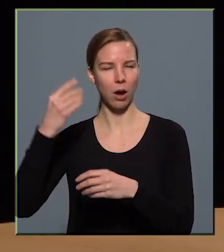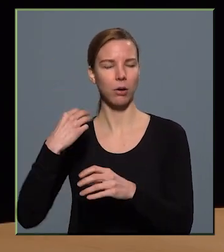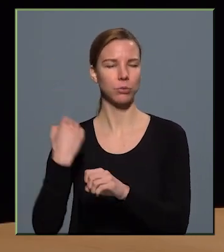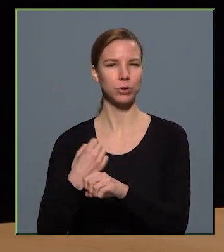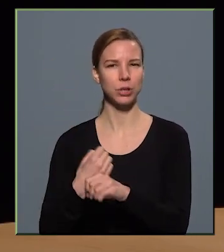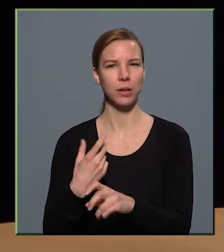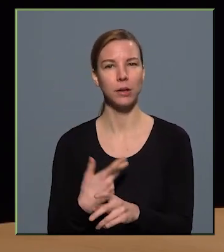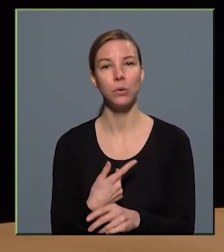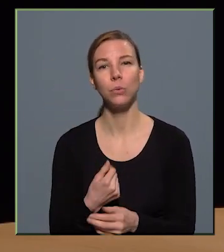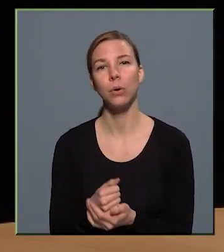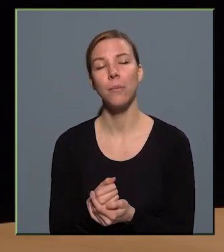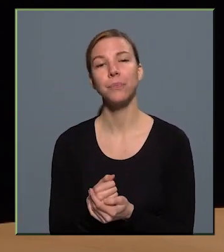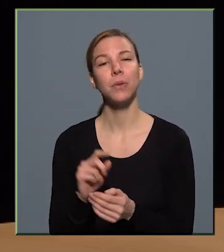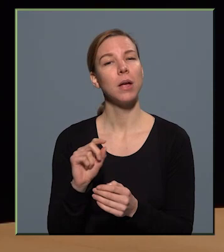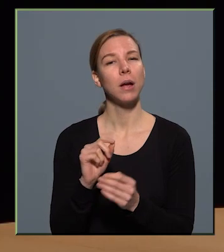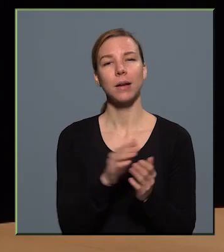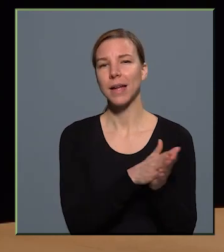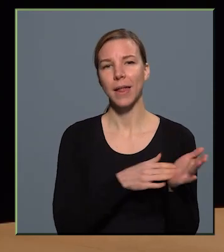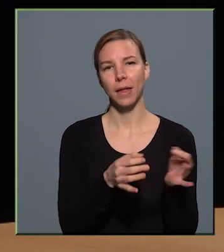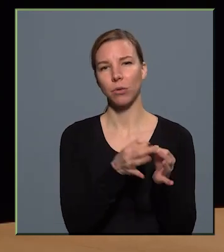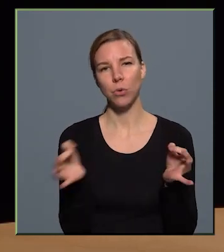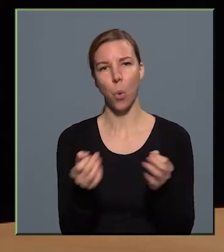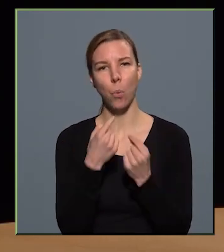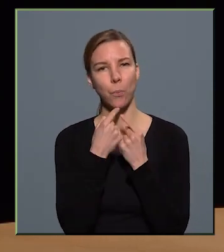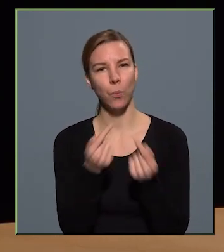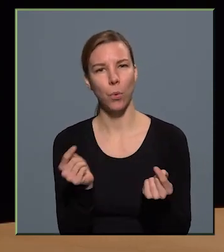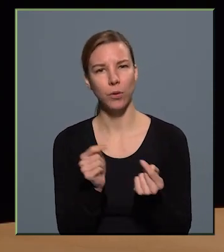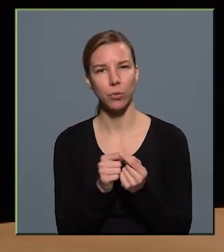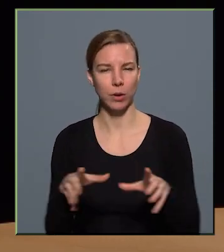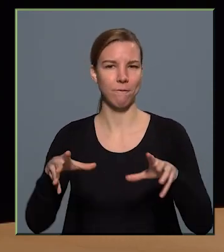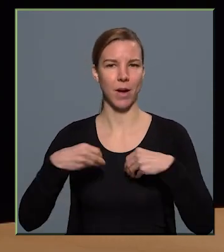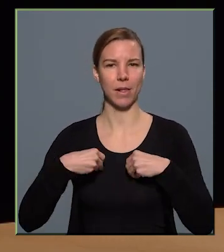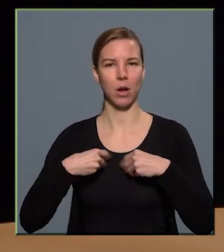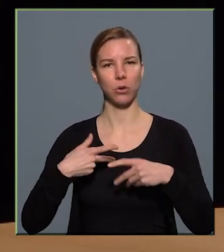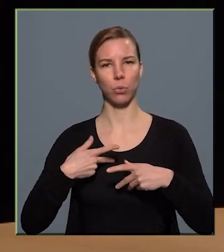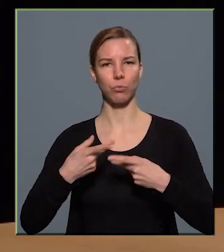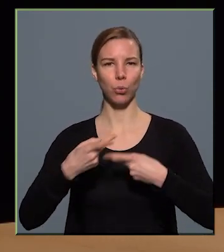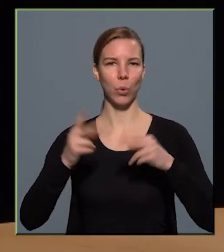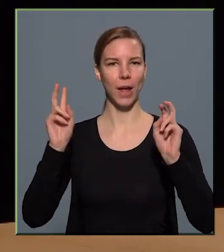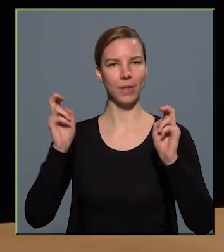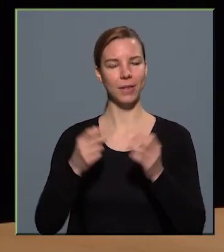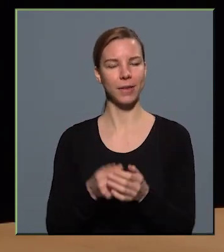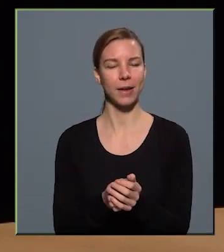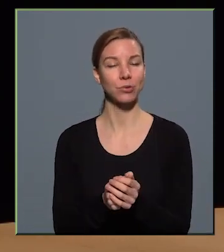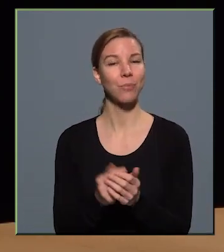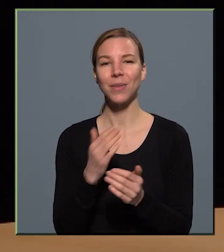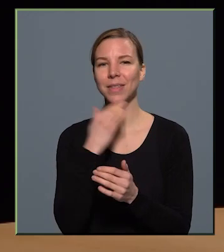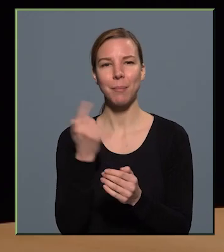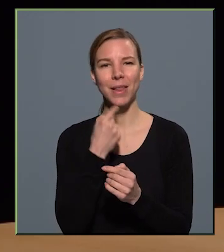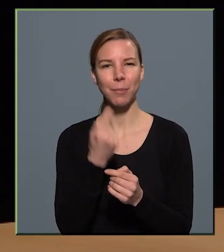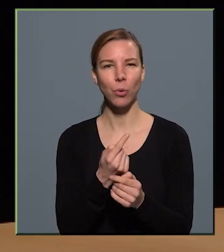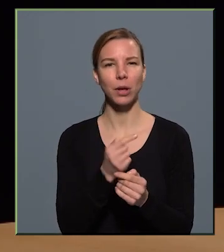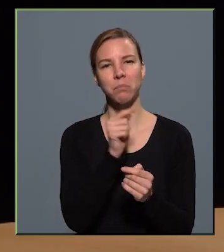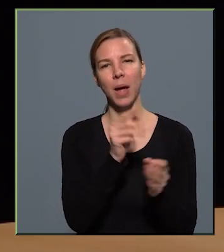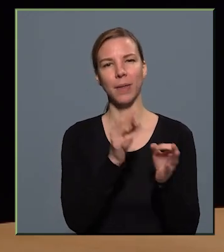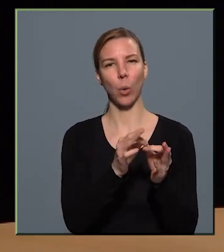az első perctől kezdve a mondás, vagy az ilyen vállalt küldetésünk, hogy nem elég azt elmondani, hogy itt meg itt ez meg ez